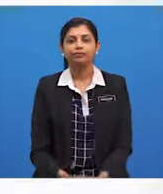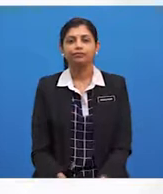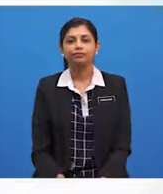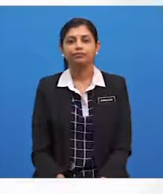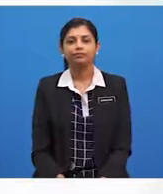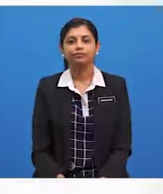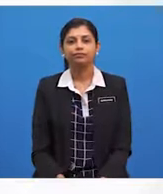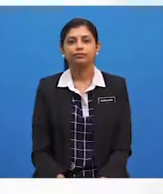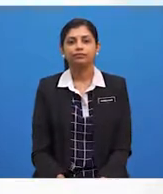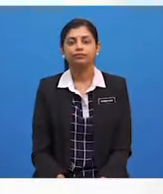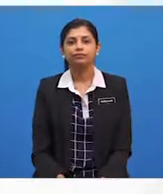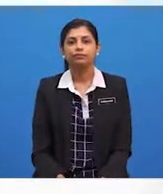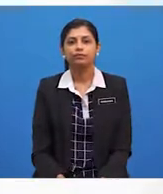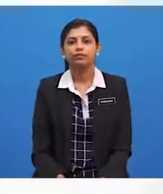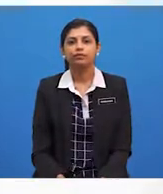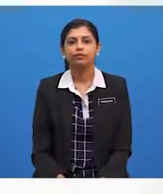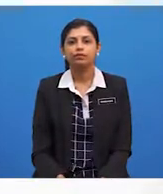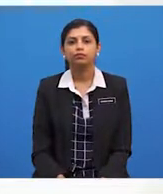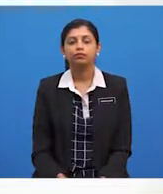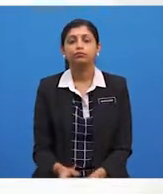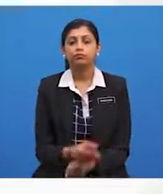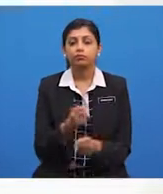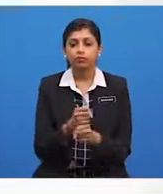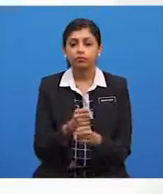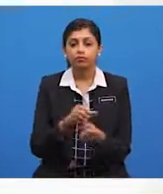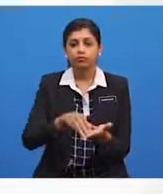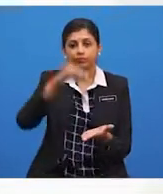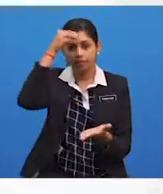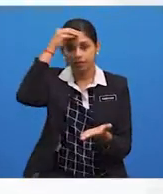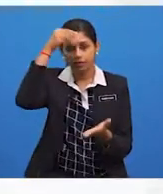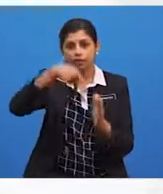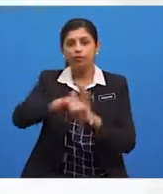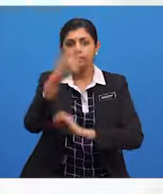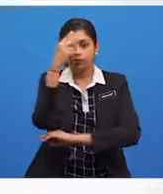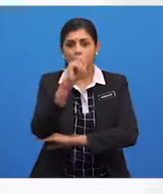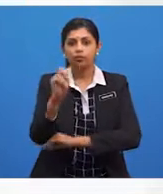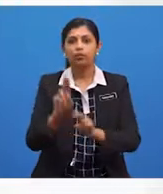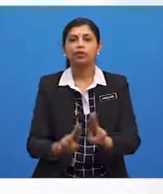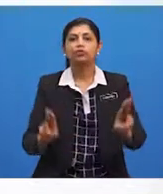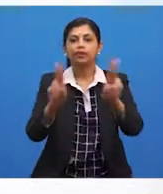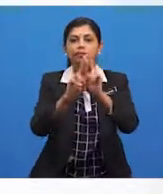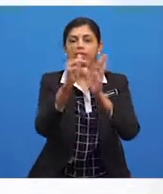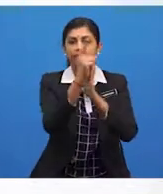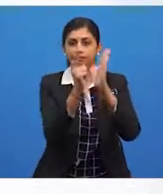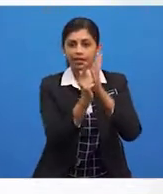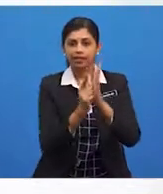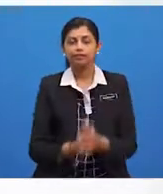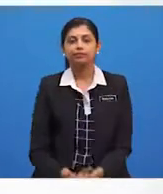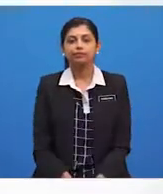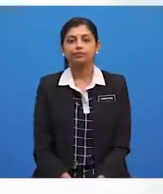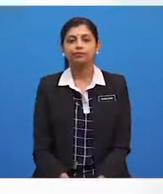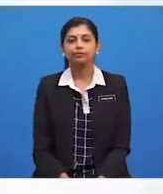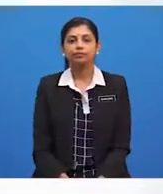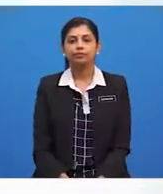Seterusnya, pelajar juga dapat mempelajari peruntukan utama, perlembagaan dan yang terakhir, pelajar